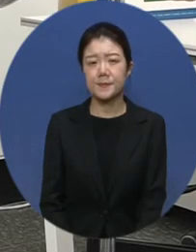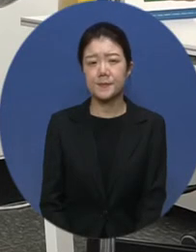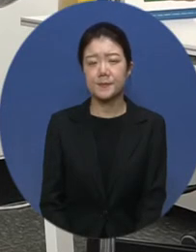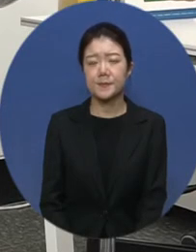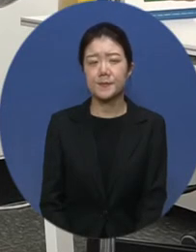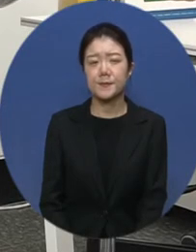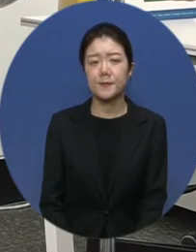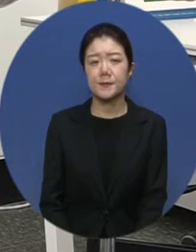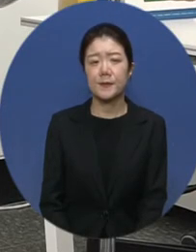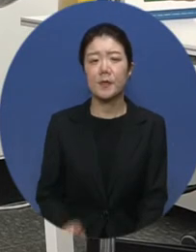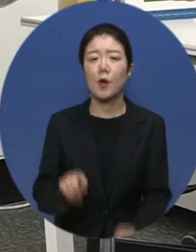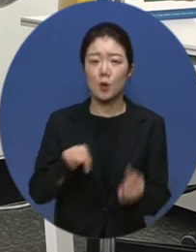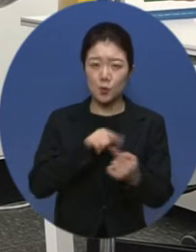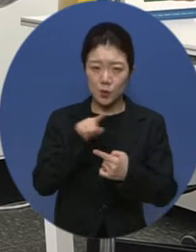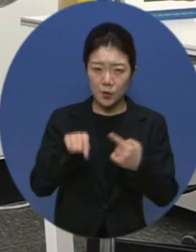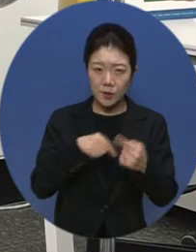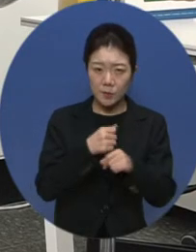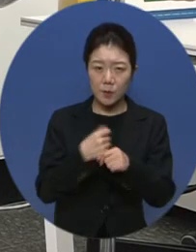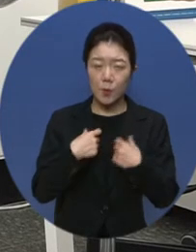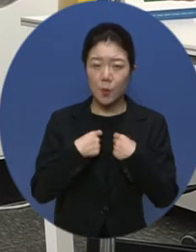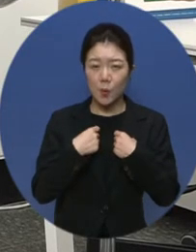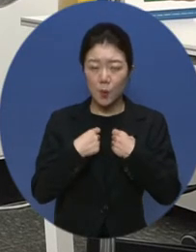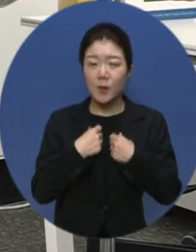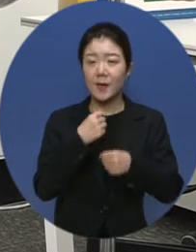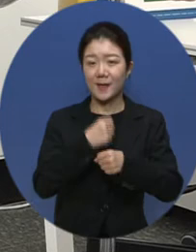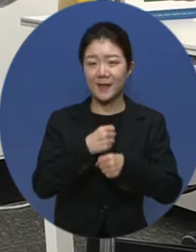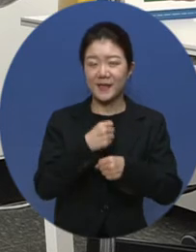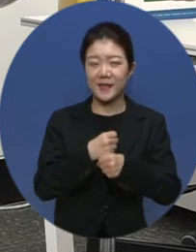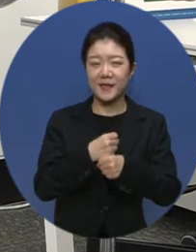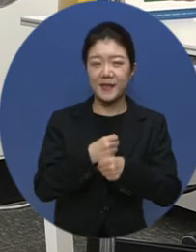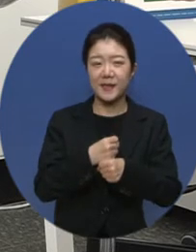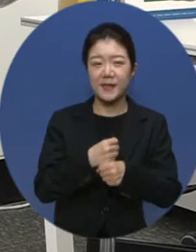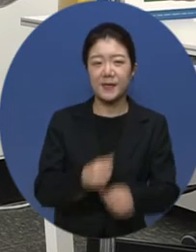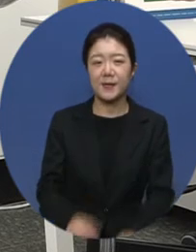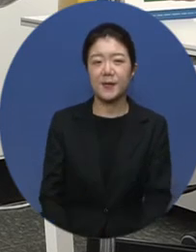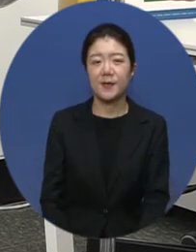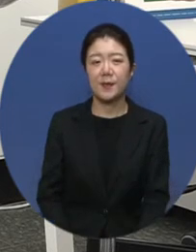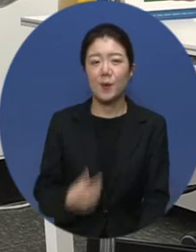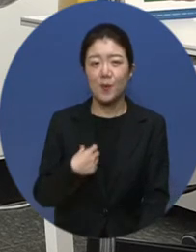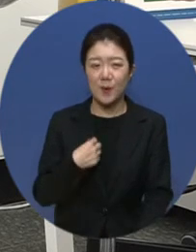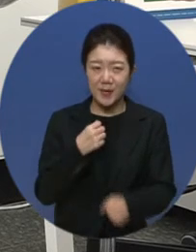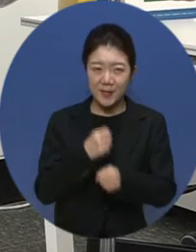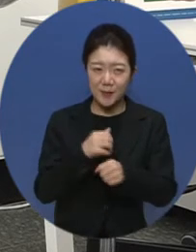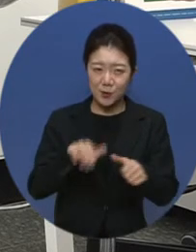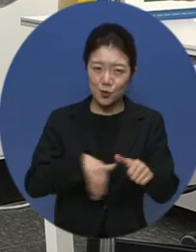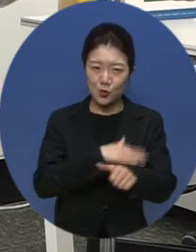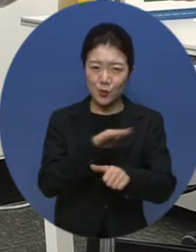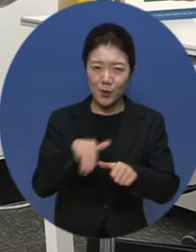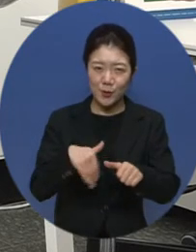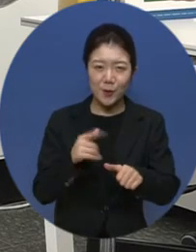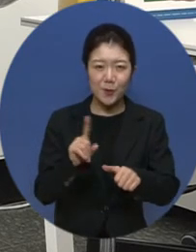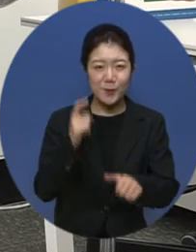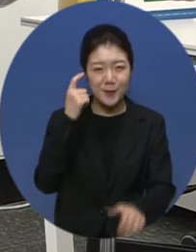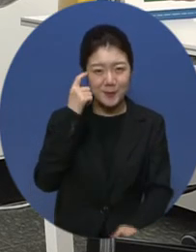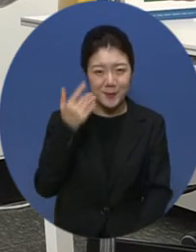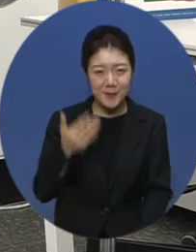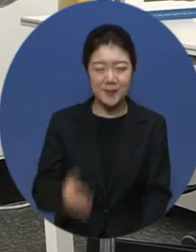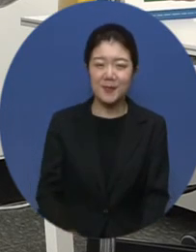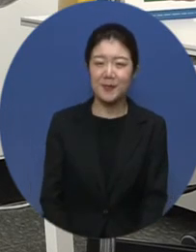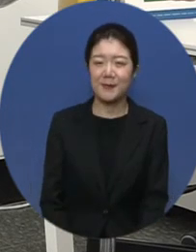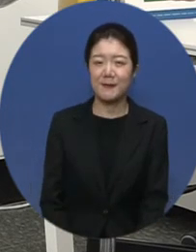이제 베터베이직을 운영하시면서 이제 옷을 개발하셨잖아요. 옷을 개발하셨는데 주변의 반응이 어땠는지 좀 궁금하기도